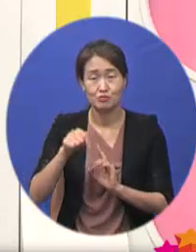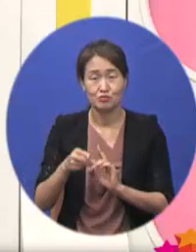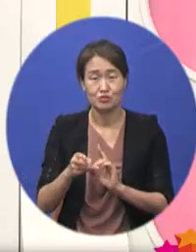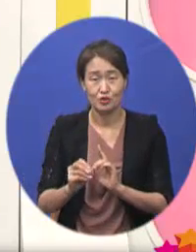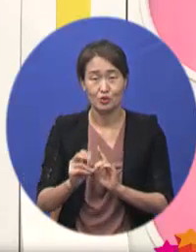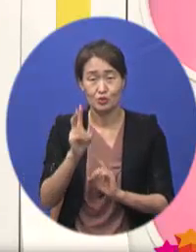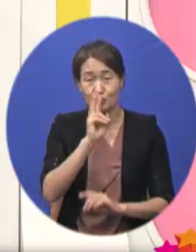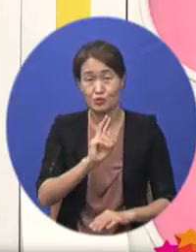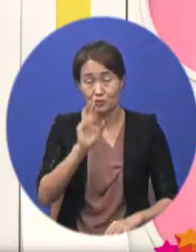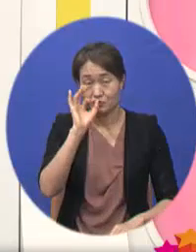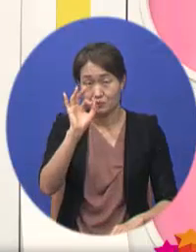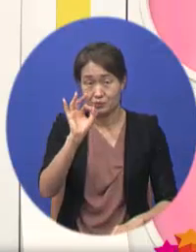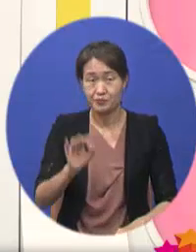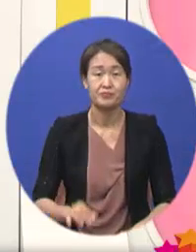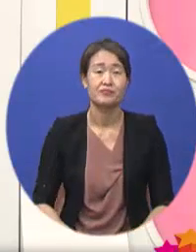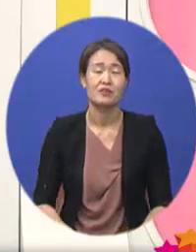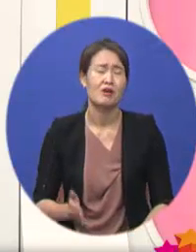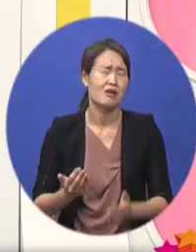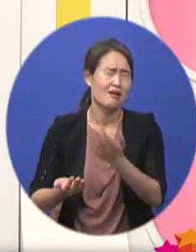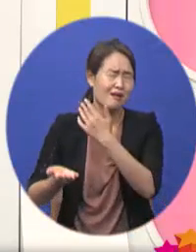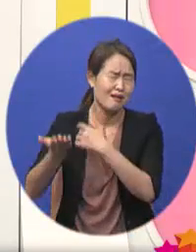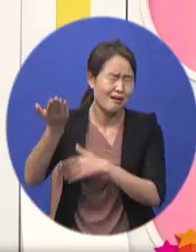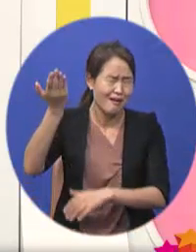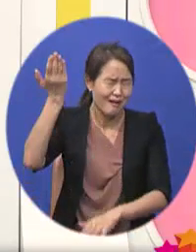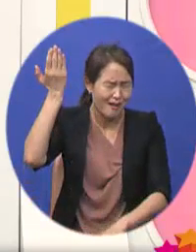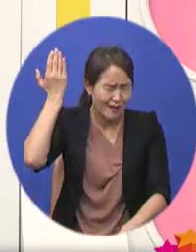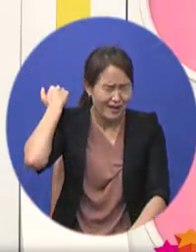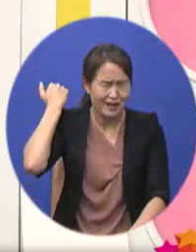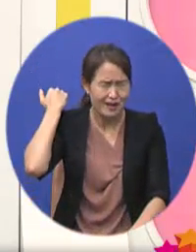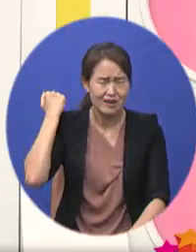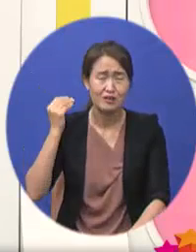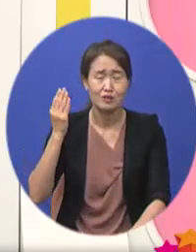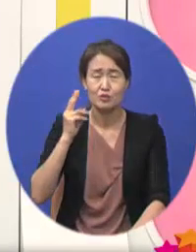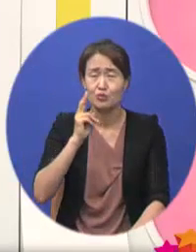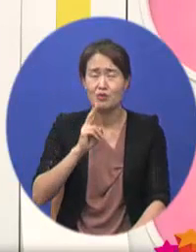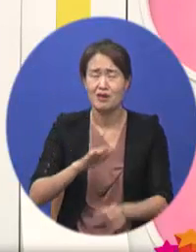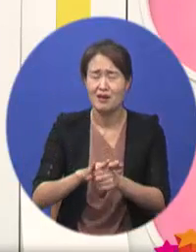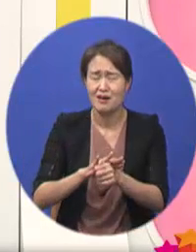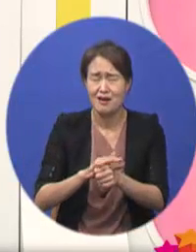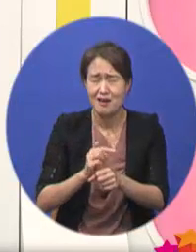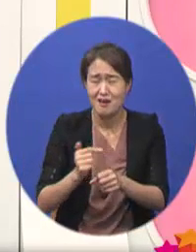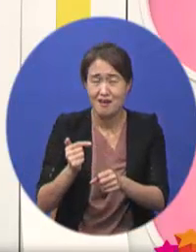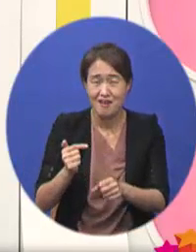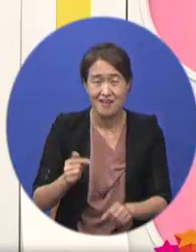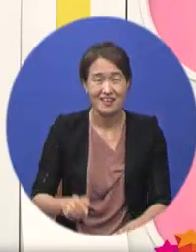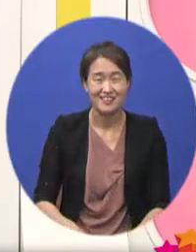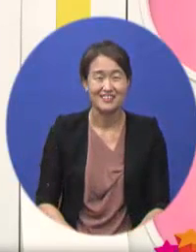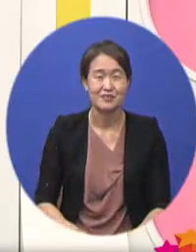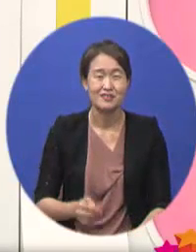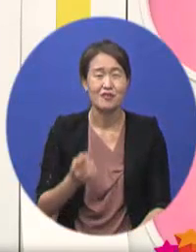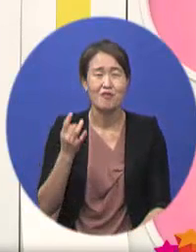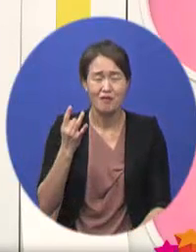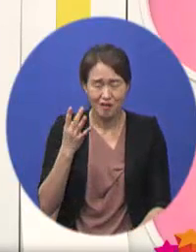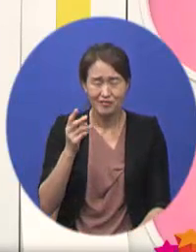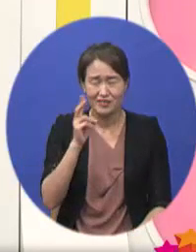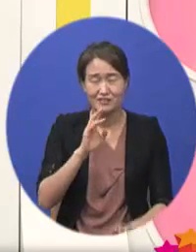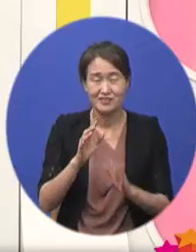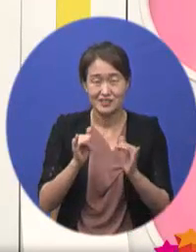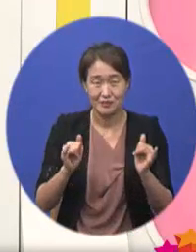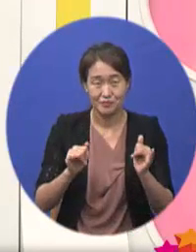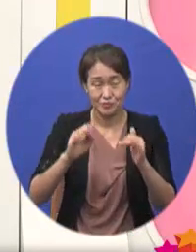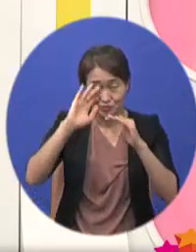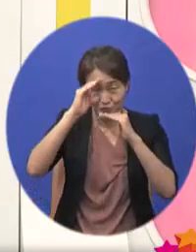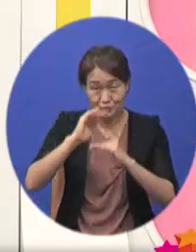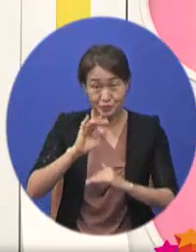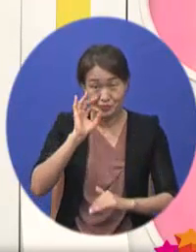듣는 시간이 돌아왔는데 네. 왕년회가 또 요즘 정말 많은 사랑 받고 있죠? 오리지널 음색으로 네 뮤직비디오